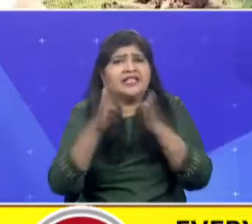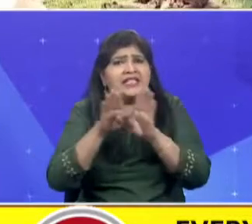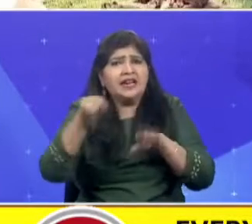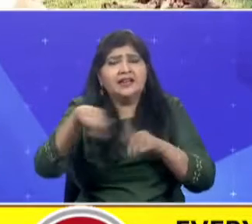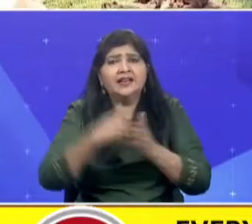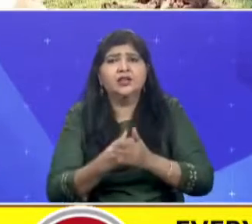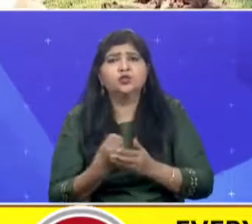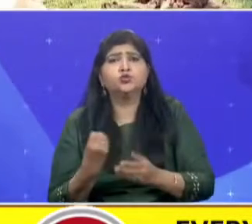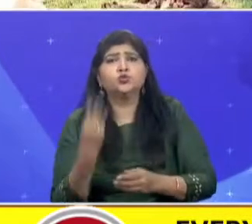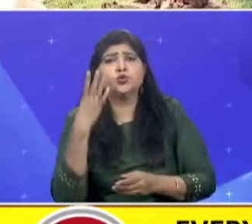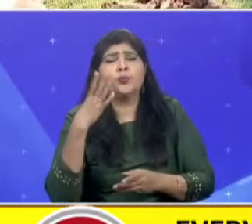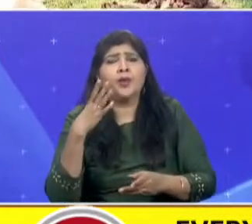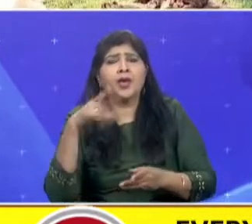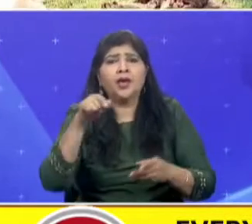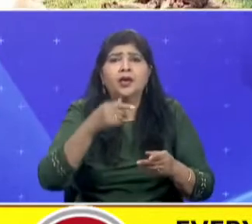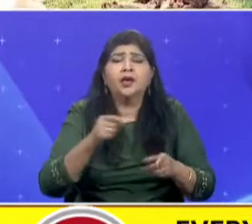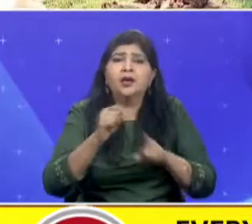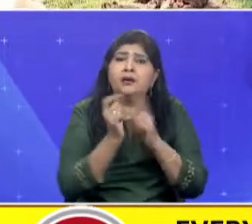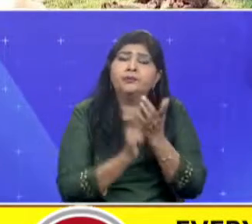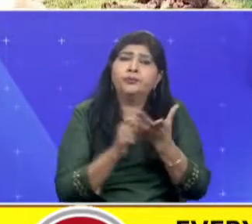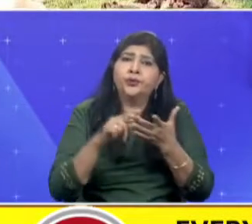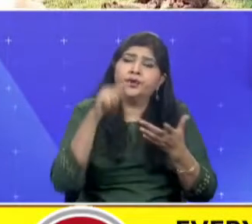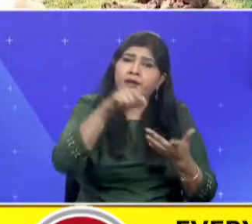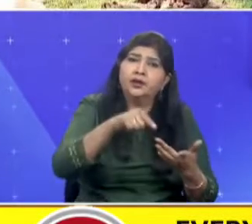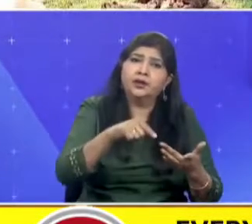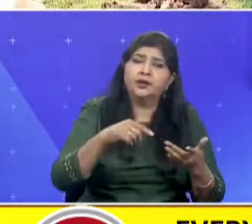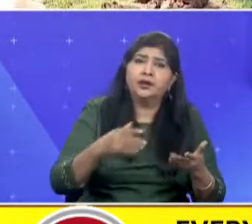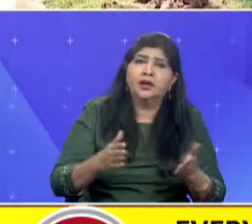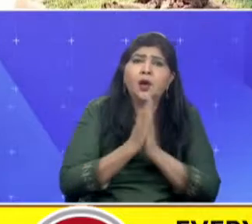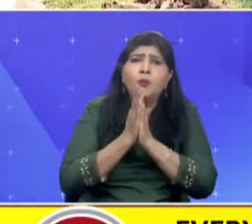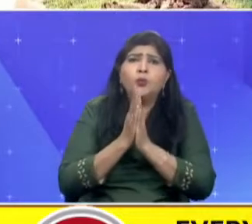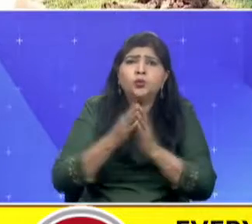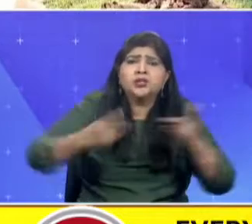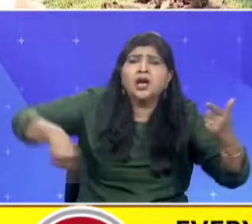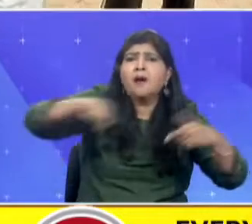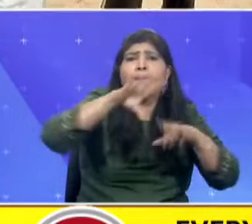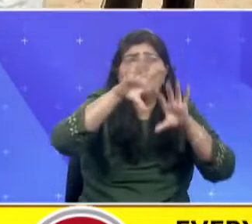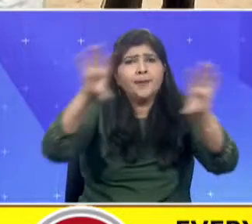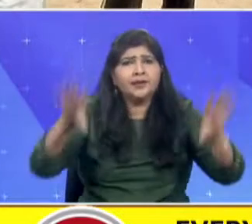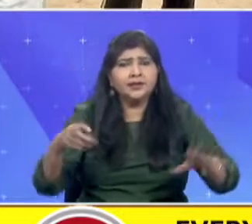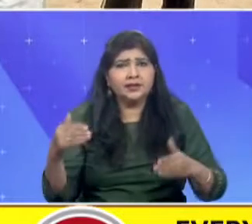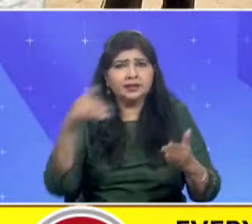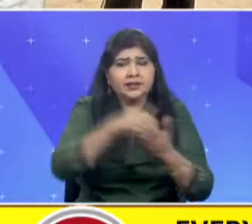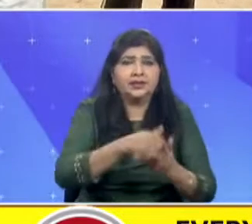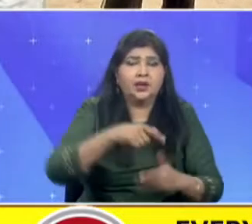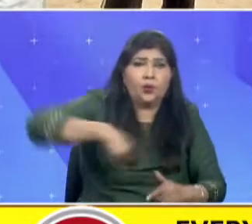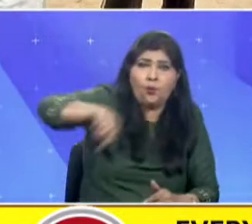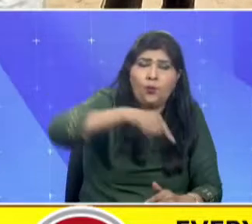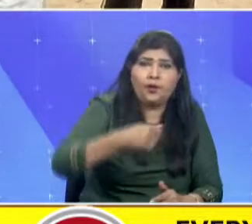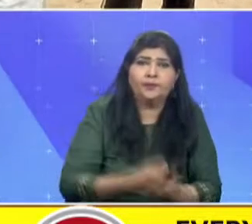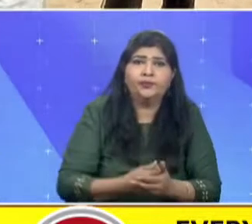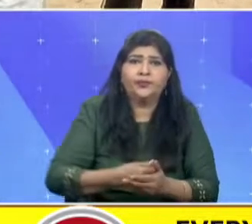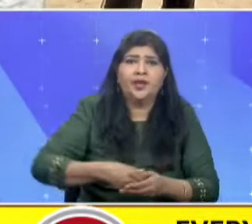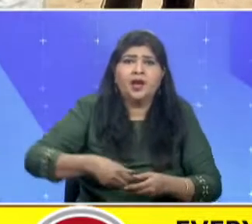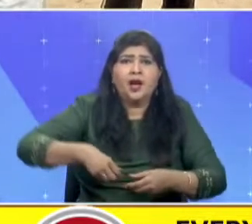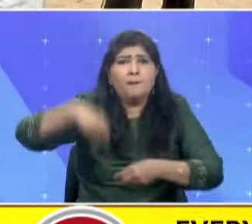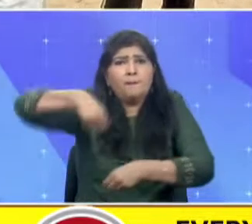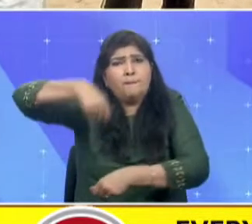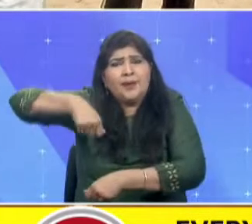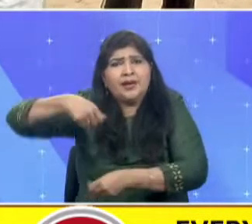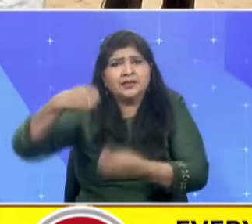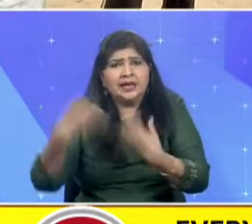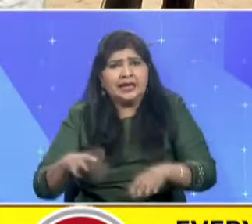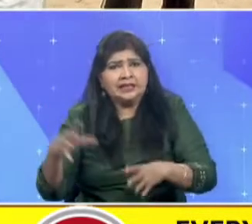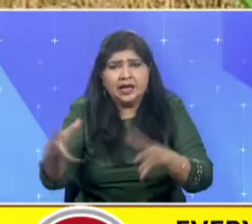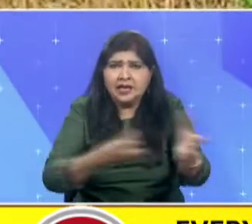को सुबह सुबह पुरी में तीर्थ स्थलों के पास जाते हैं और वहां प्लास्टिक कचरा